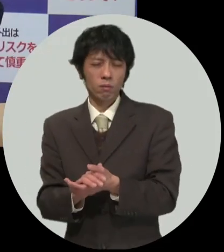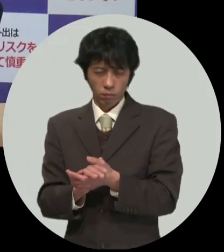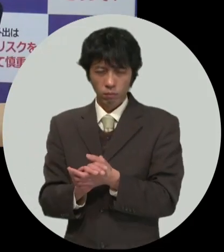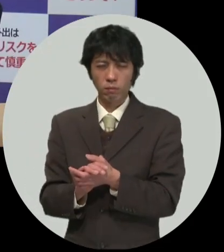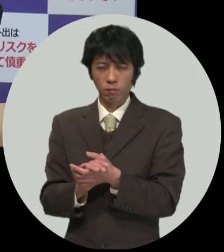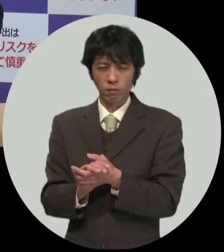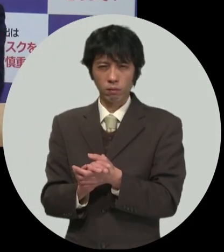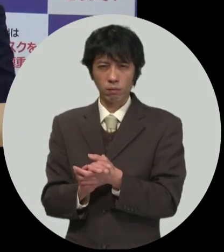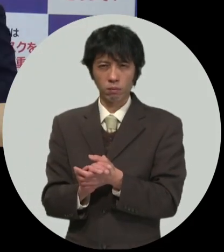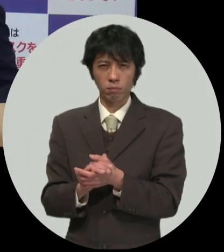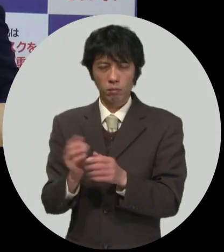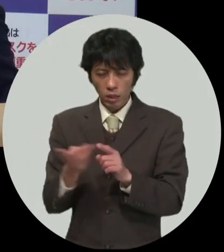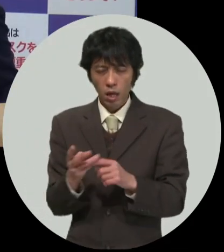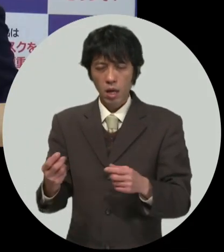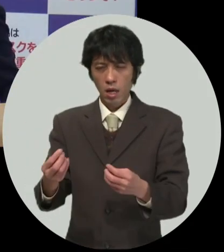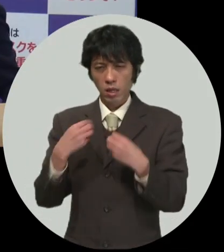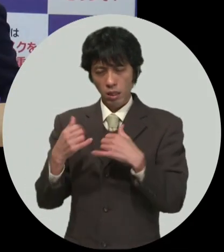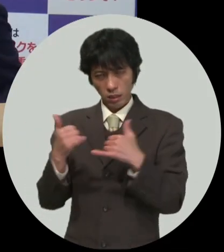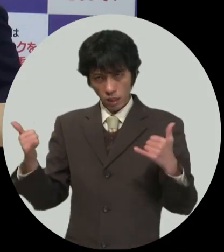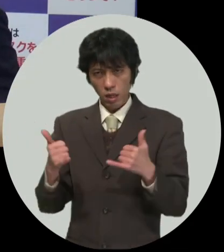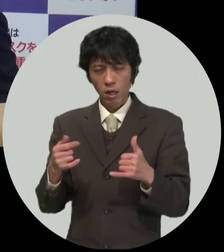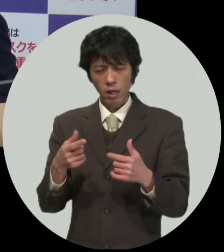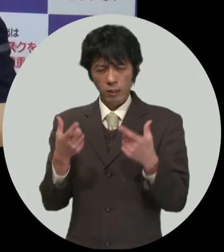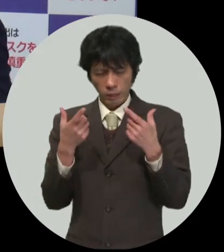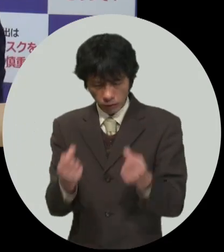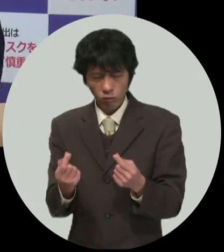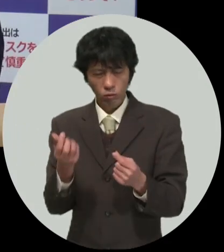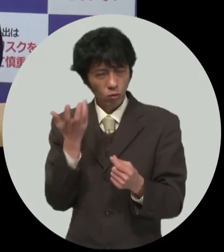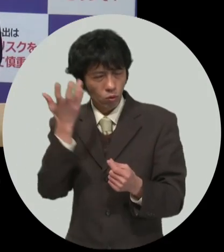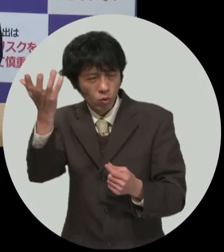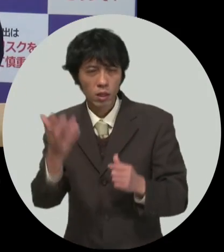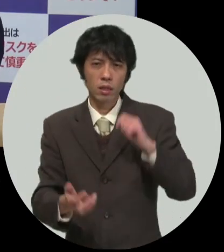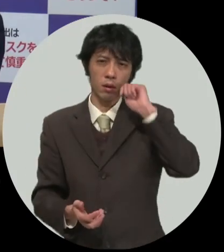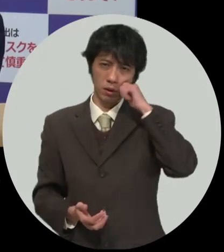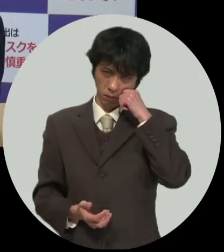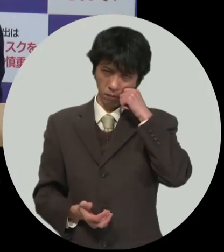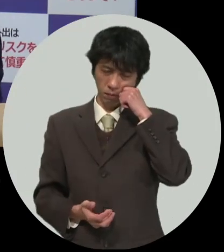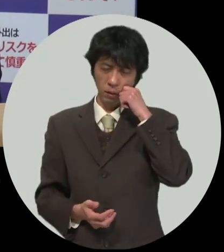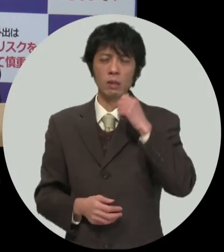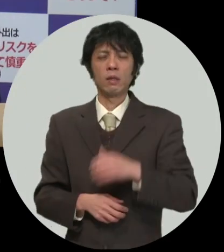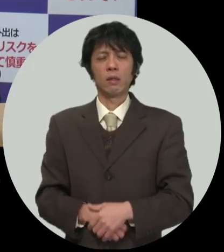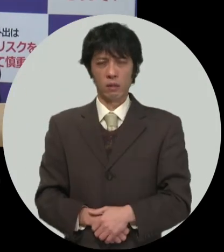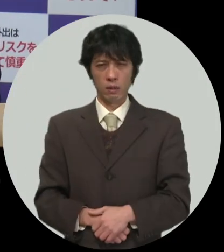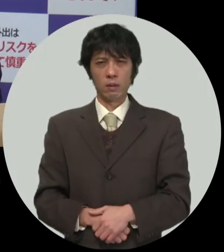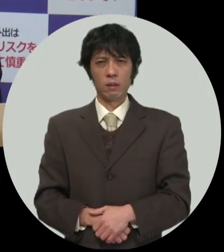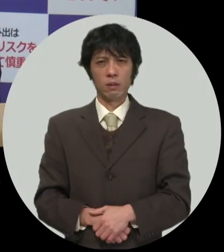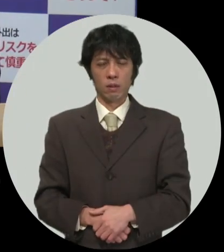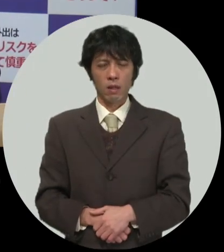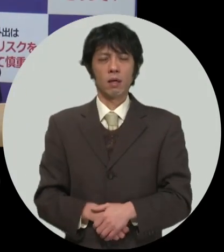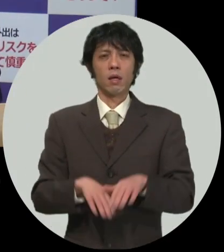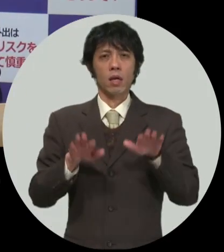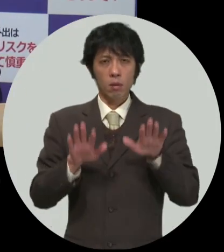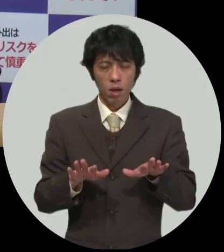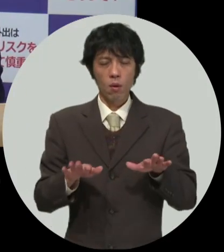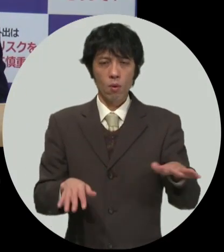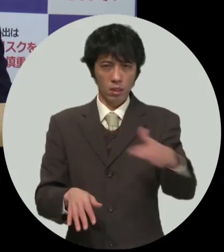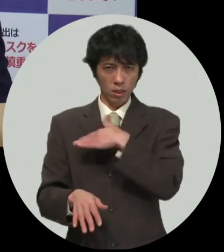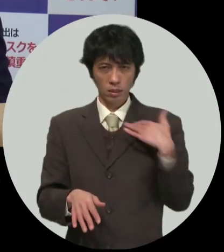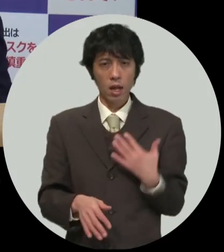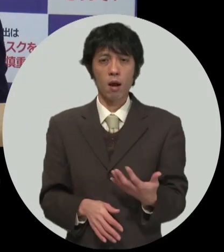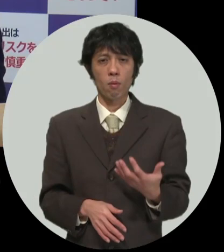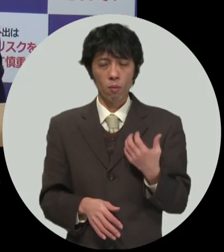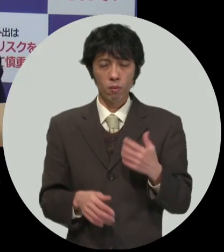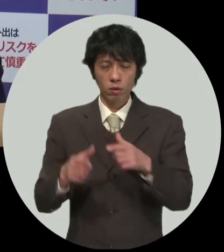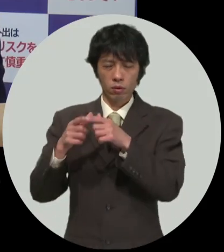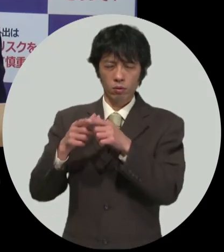数、必ずしもきちっと予測できるものではないということですが、今の我々が持っている国から示せ